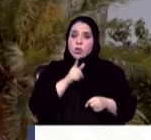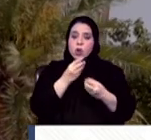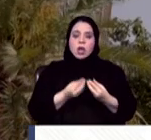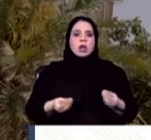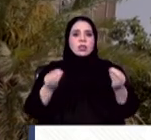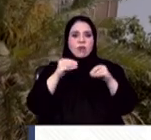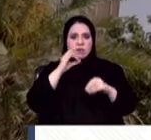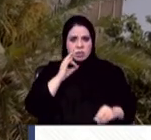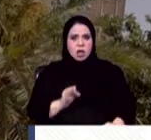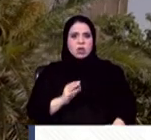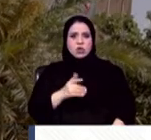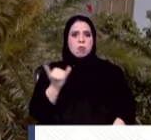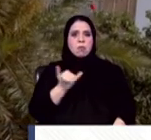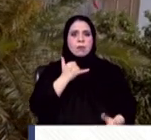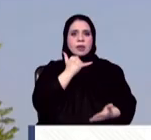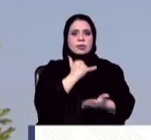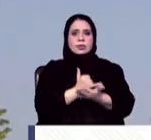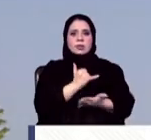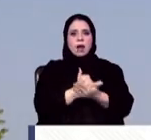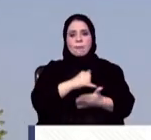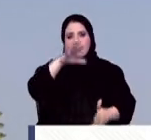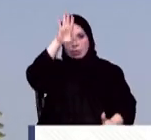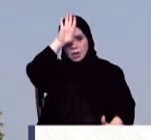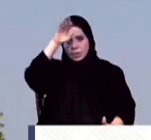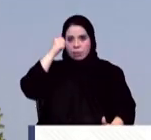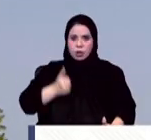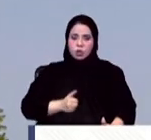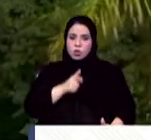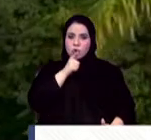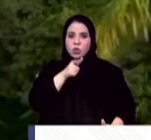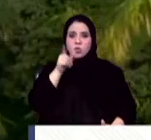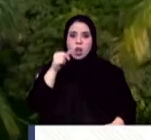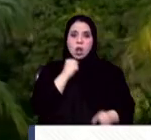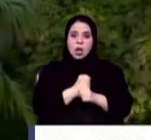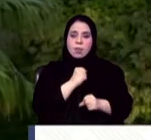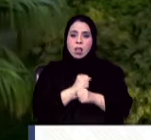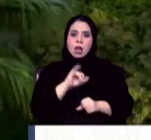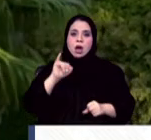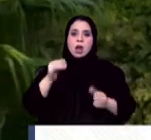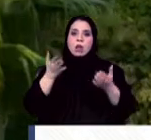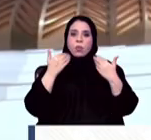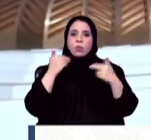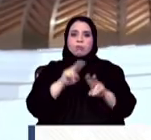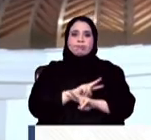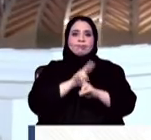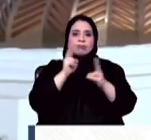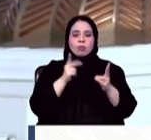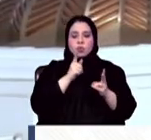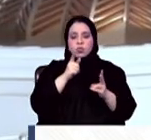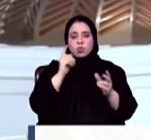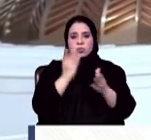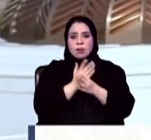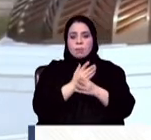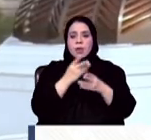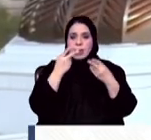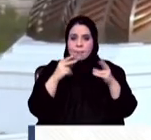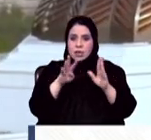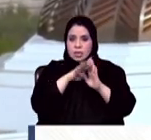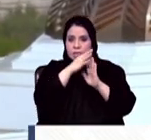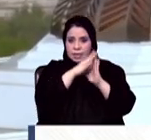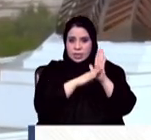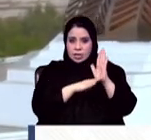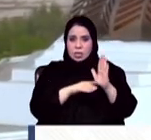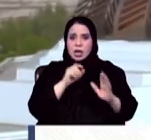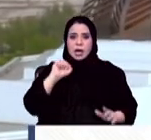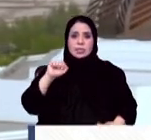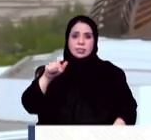الى التاكيد على التزام المملكه الوطني تجاه العمل المناخي الذي تجسد بتدشين خطه العمل